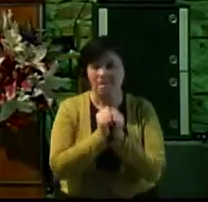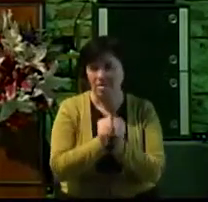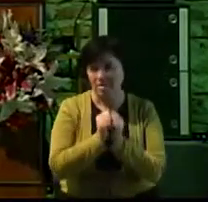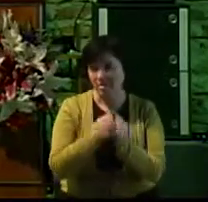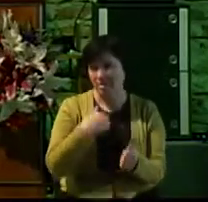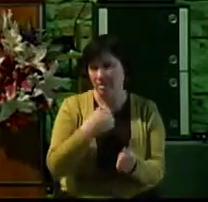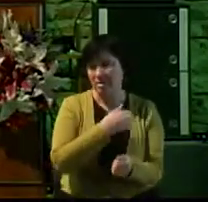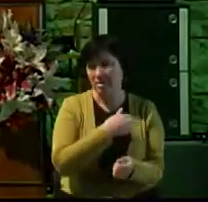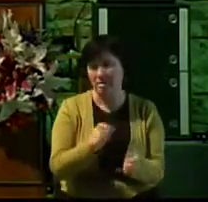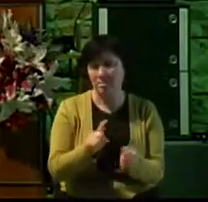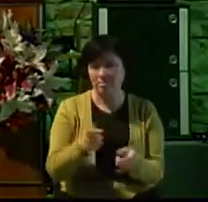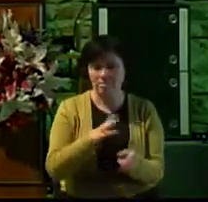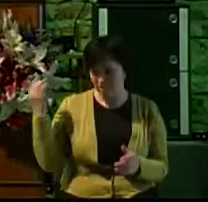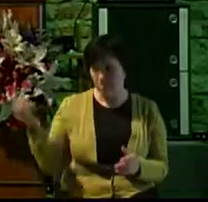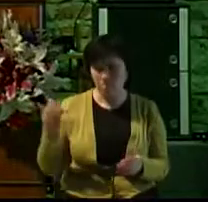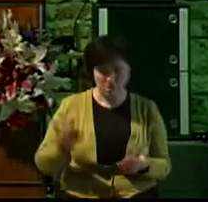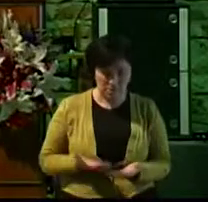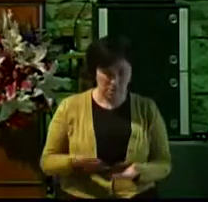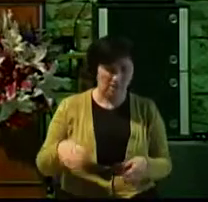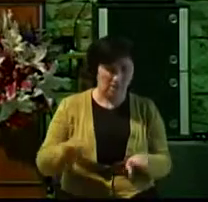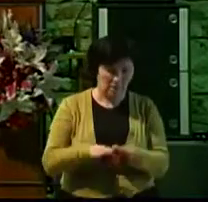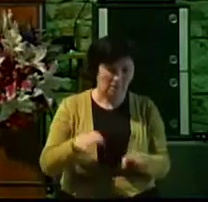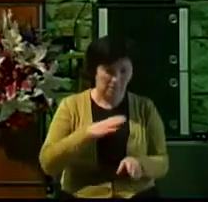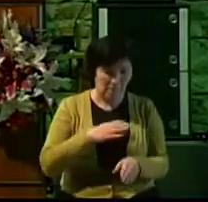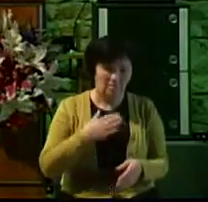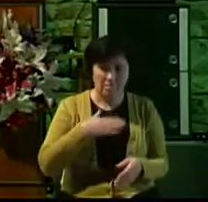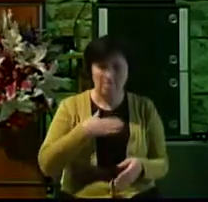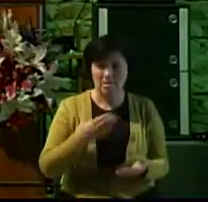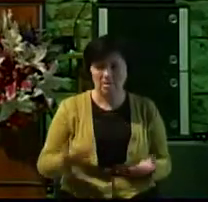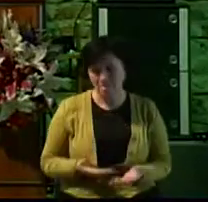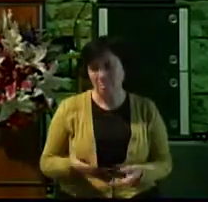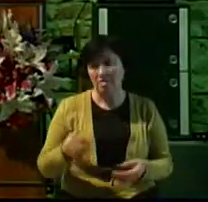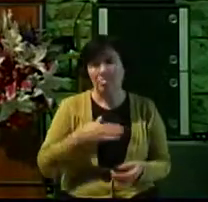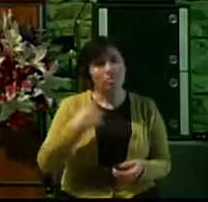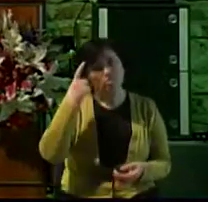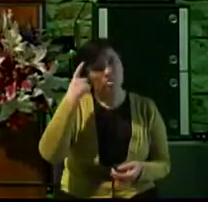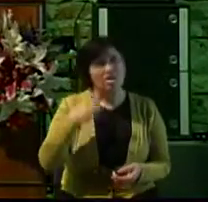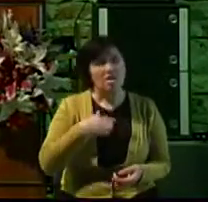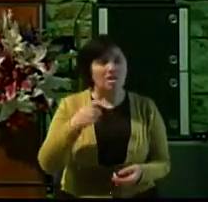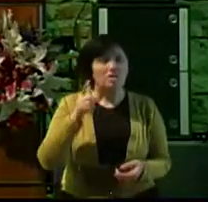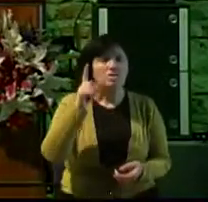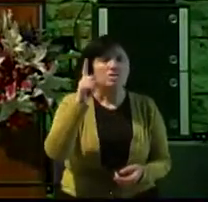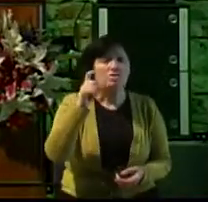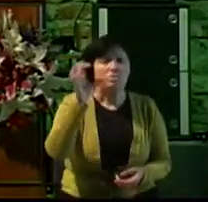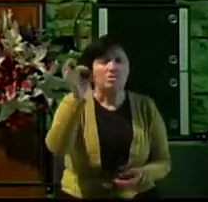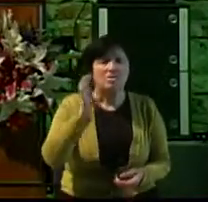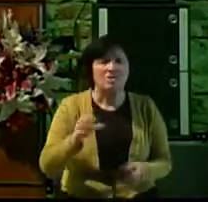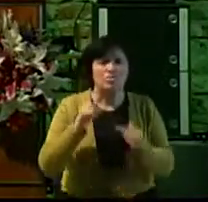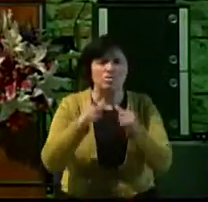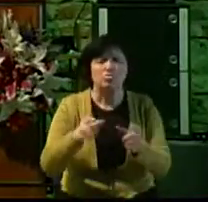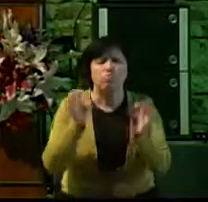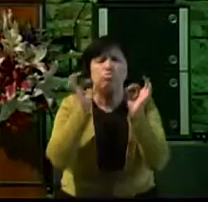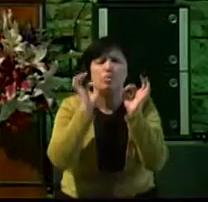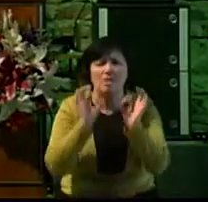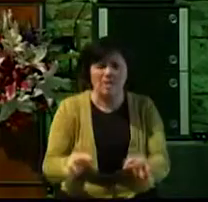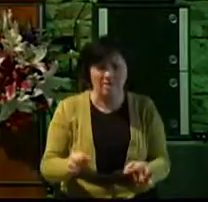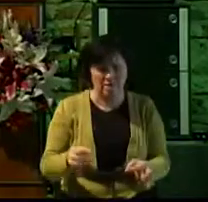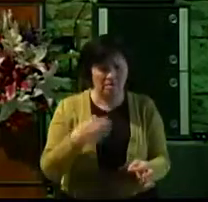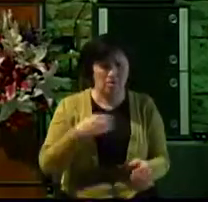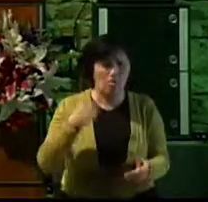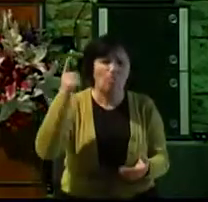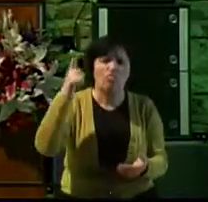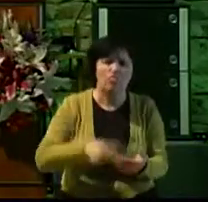здесь Иисус говорит, когда мы не видим, что всякий раз, когда мы именно так поступаем, мы получаем то,